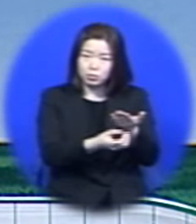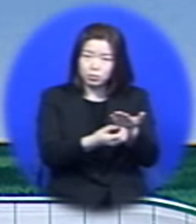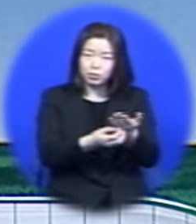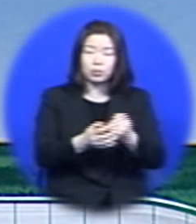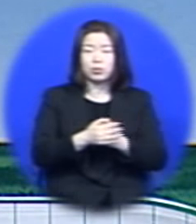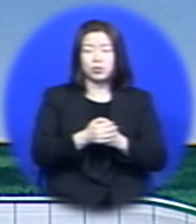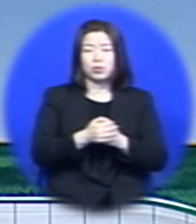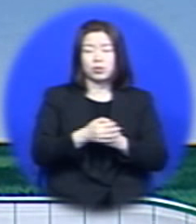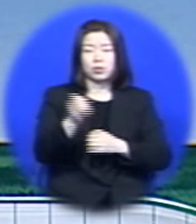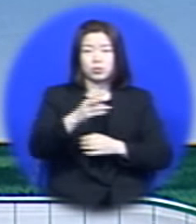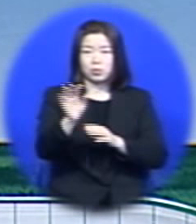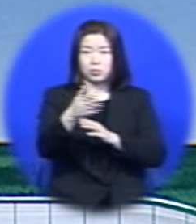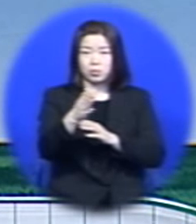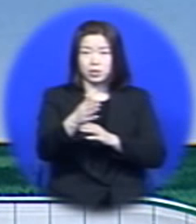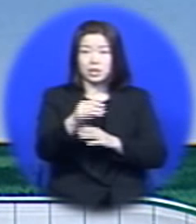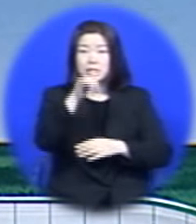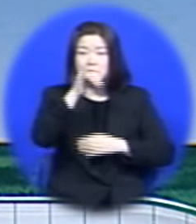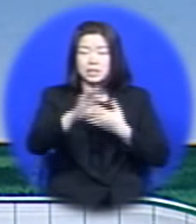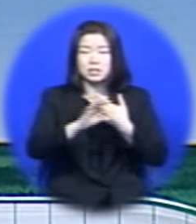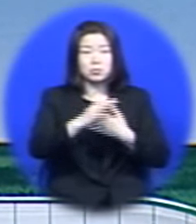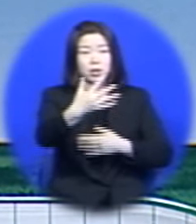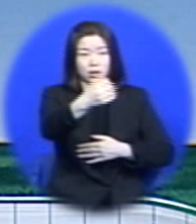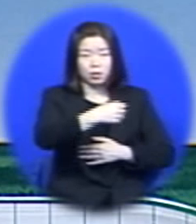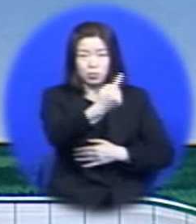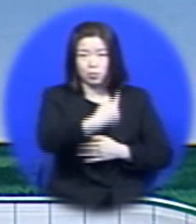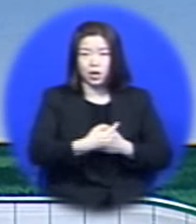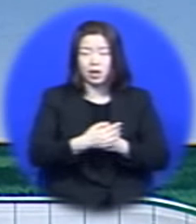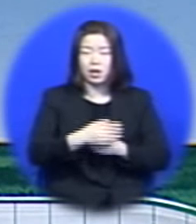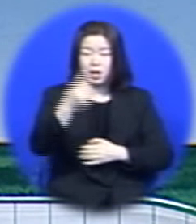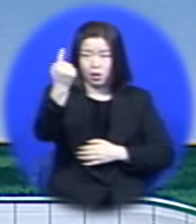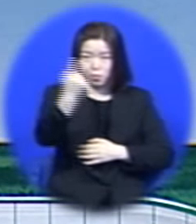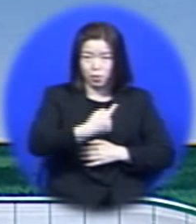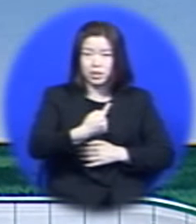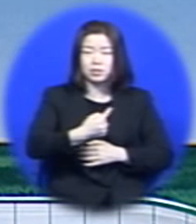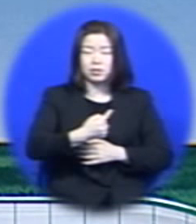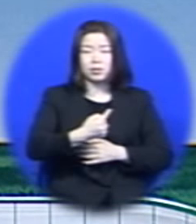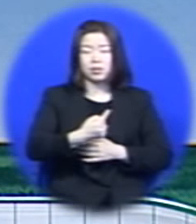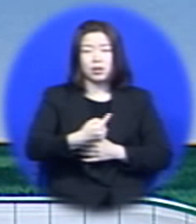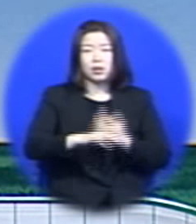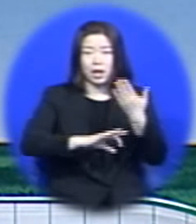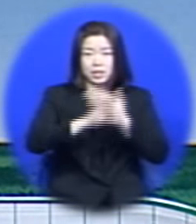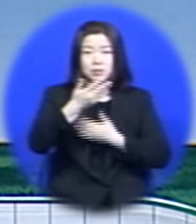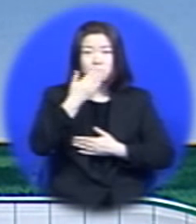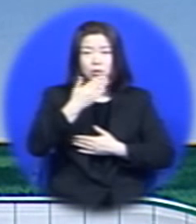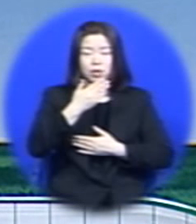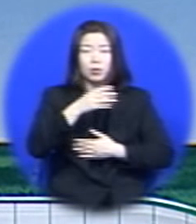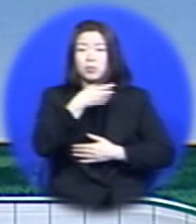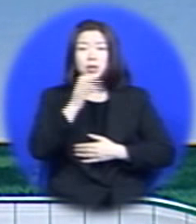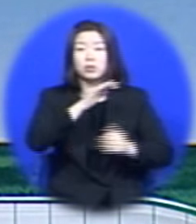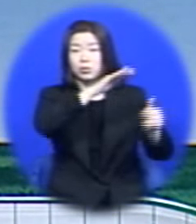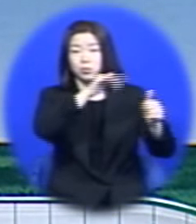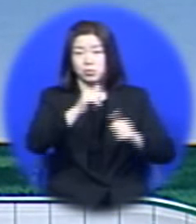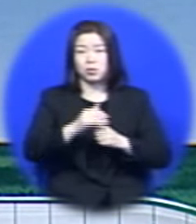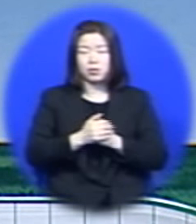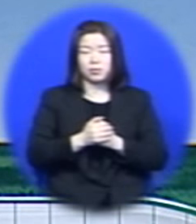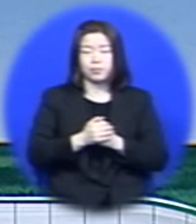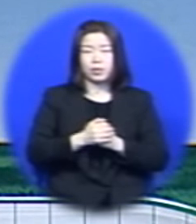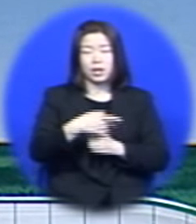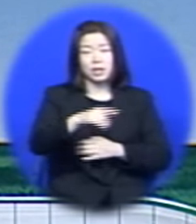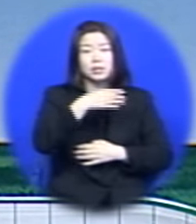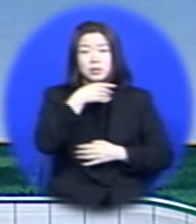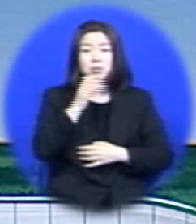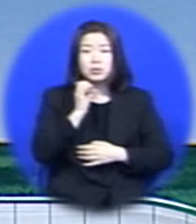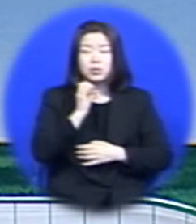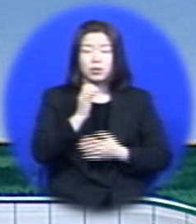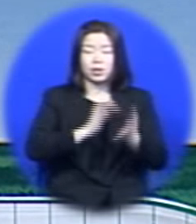고기가 있으면 좀 가져와라, 와서 조반을 먹으라고 그 베드로를 부르세요. 그 베드로와 예수님이